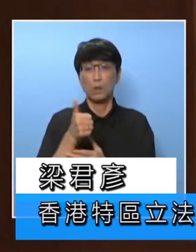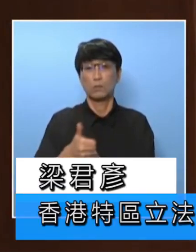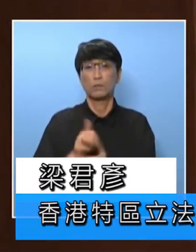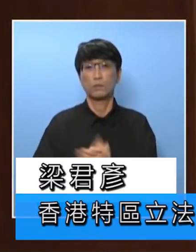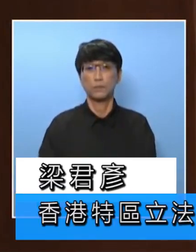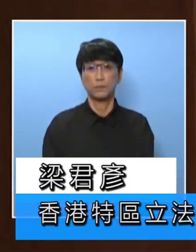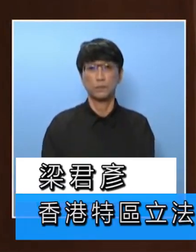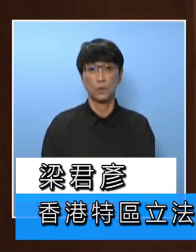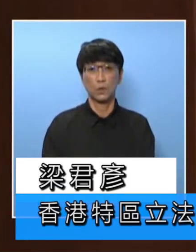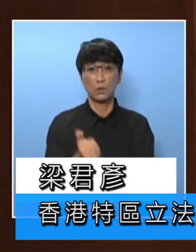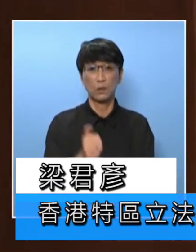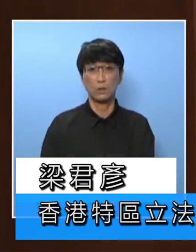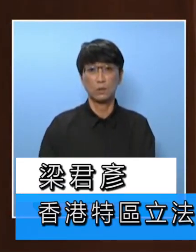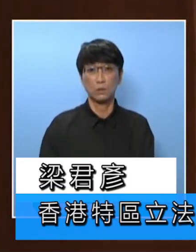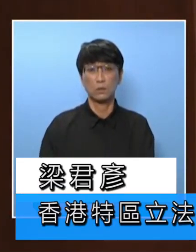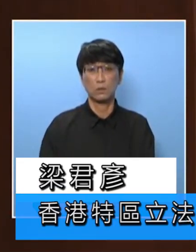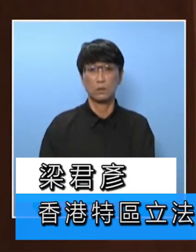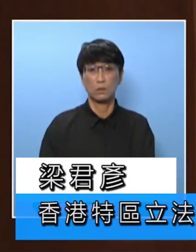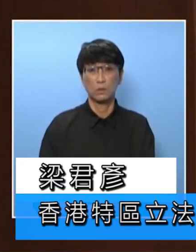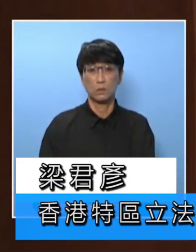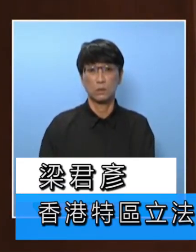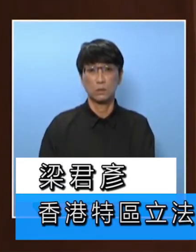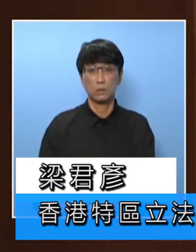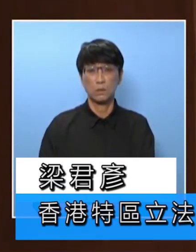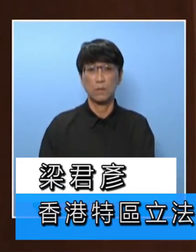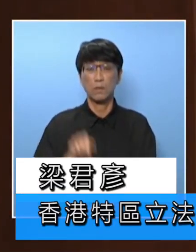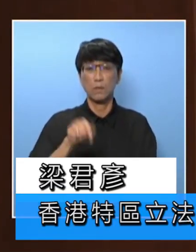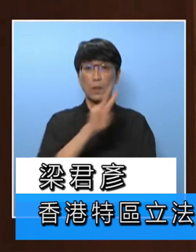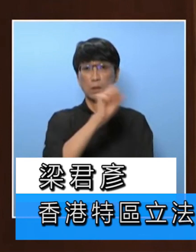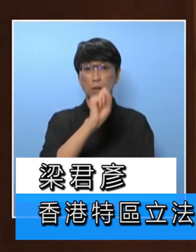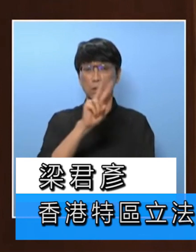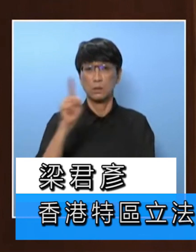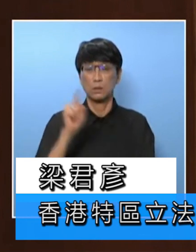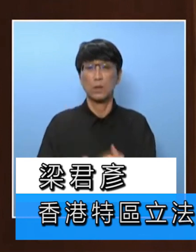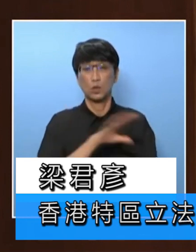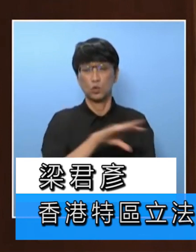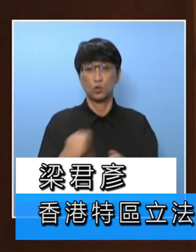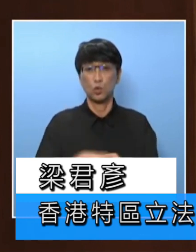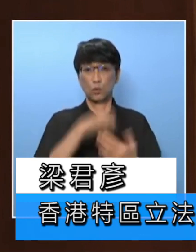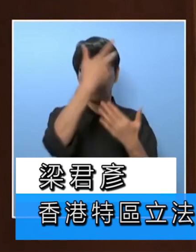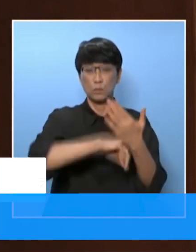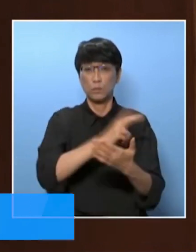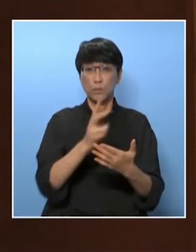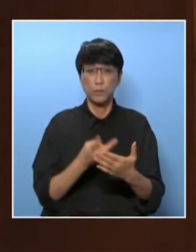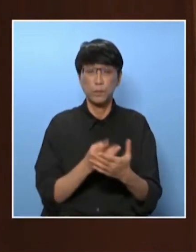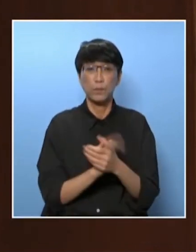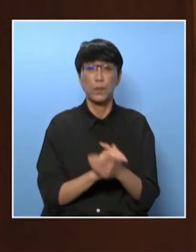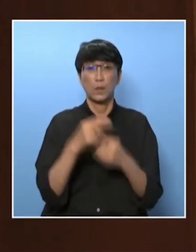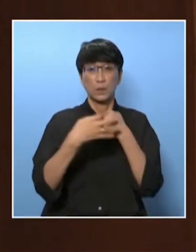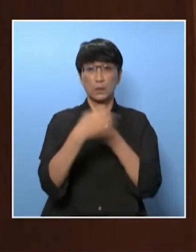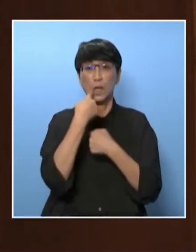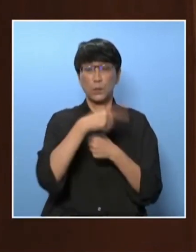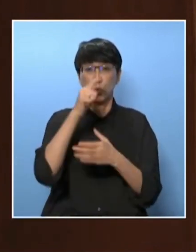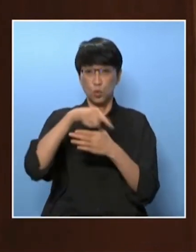現在的待決議題是《2021年完善選舉制度條例草案》予以三